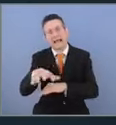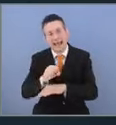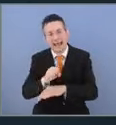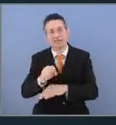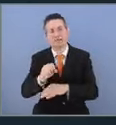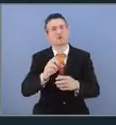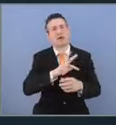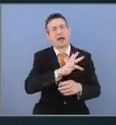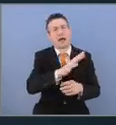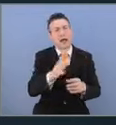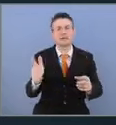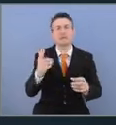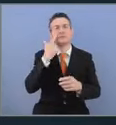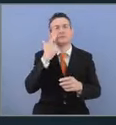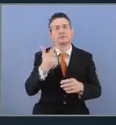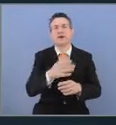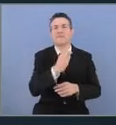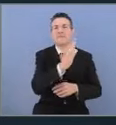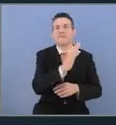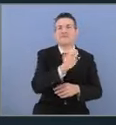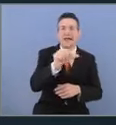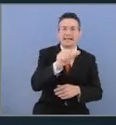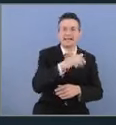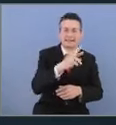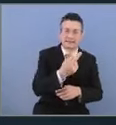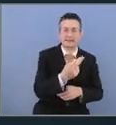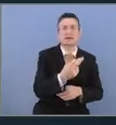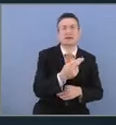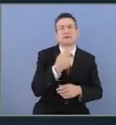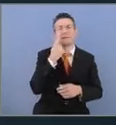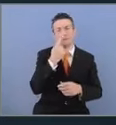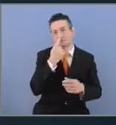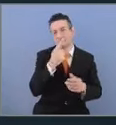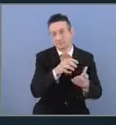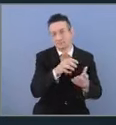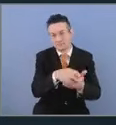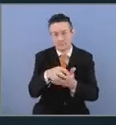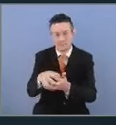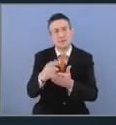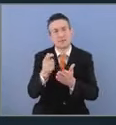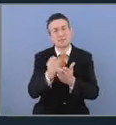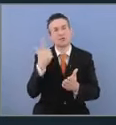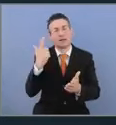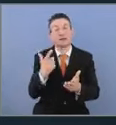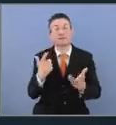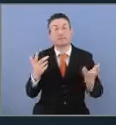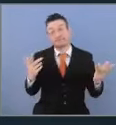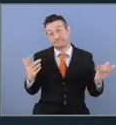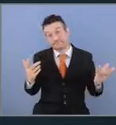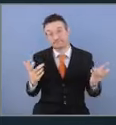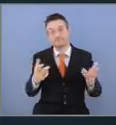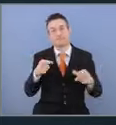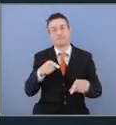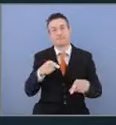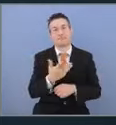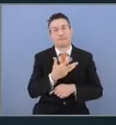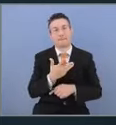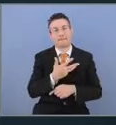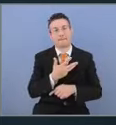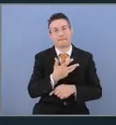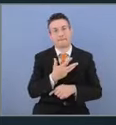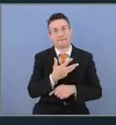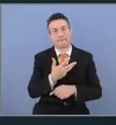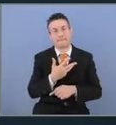FES orienterà anche a questo settore sono importanti, a questi si aggiungono quelli diciamo che sono in via